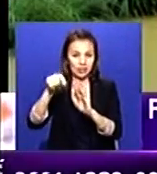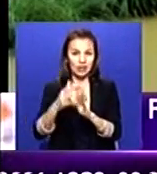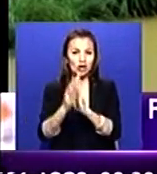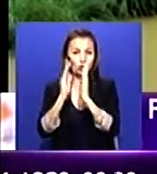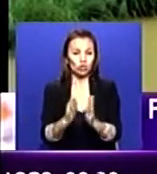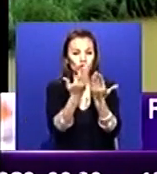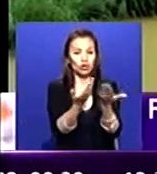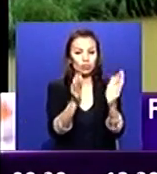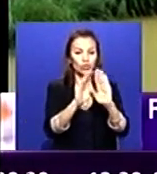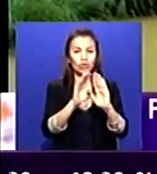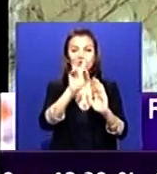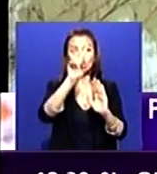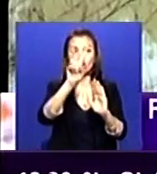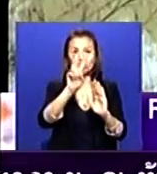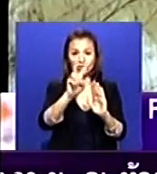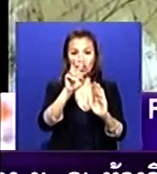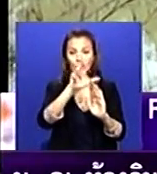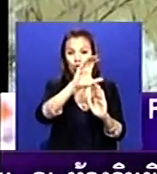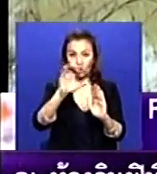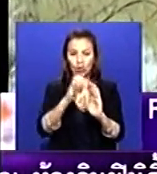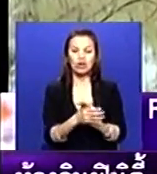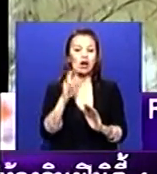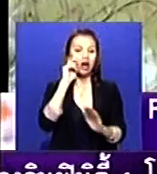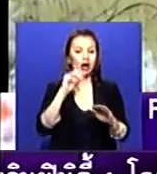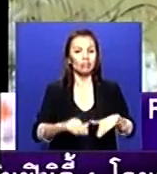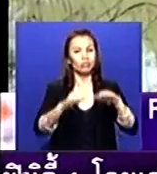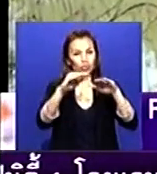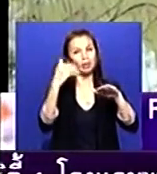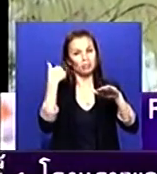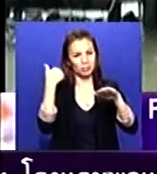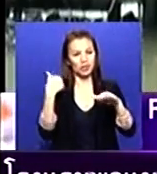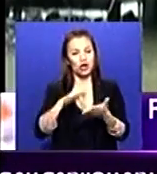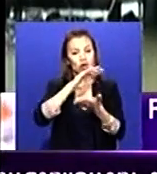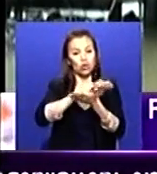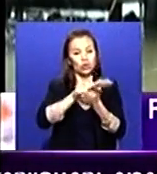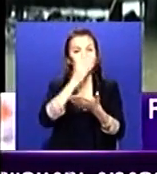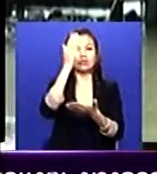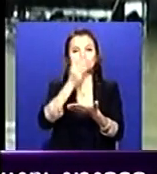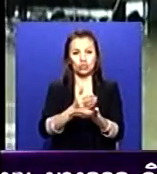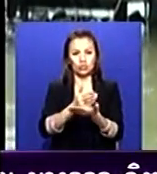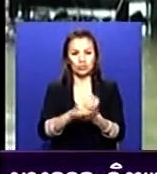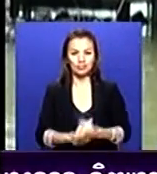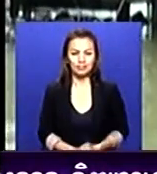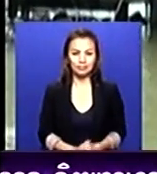เรือนยังต้องประสบปัญหาน้ำท่วมขณะที่โรงเรียนบ้านทุ่งเหรียงต้องหยุดการเรียนการสอนชั่วคราว